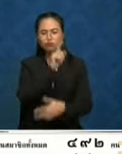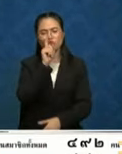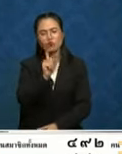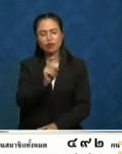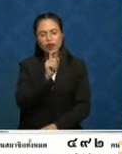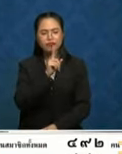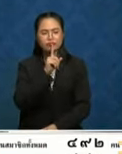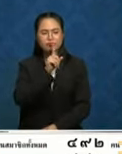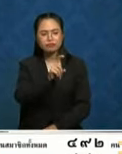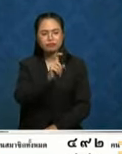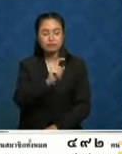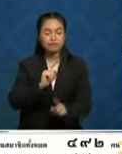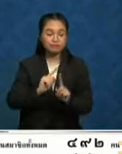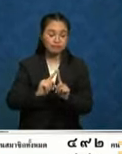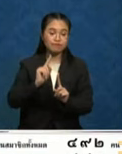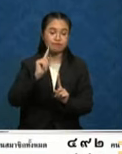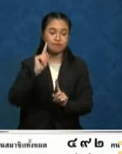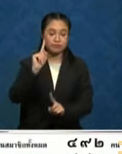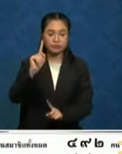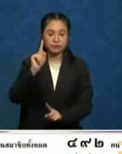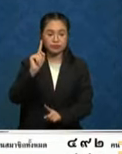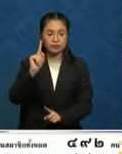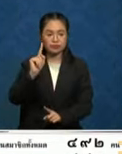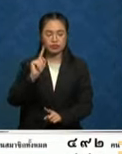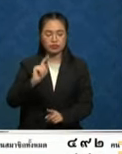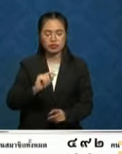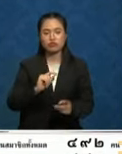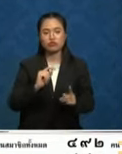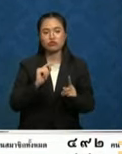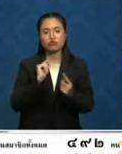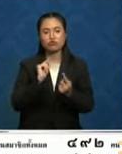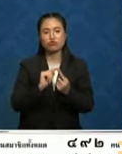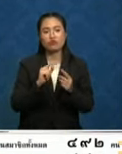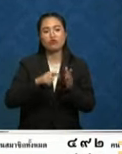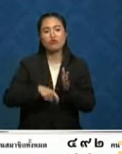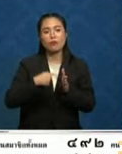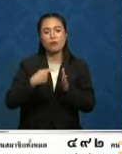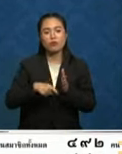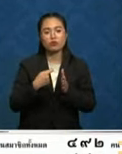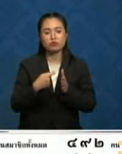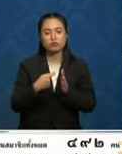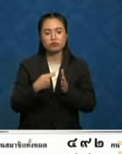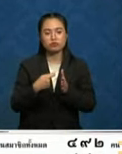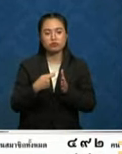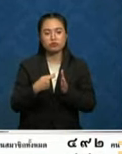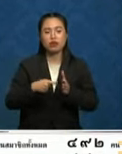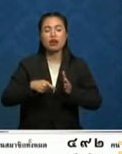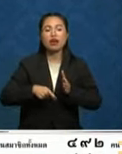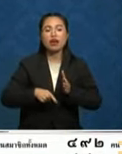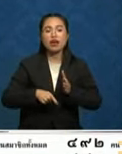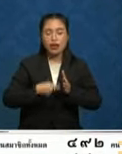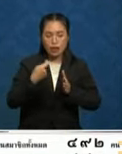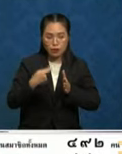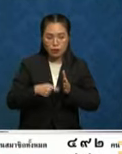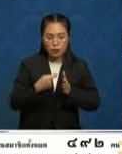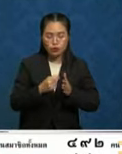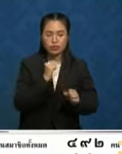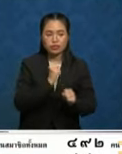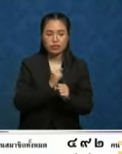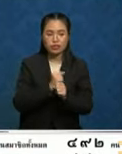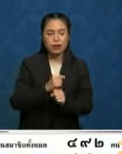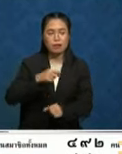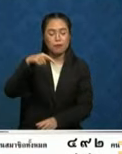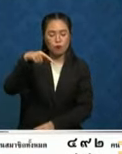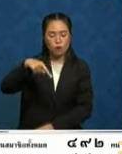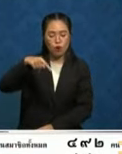ก็คือเหตุประเด็นแรกนะครับก็คือเรื่องของเหตุผลครับเหตุผลของการเอ่อตราร่างบัญญัติเครับมีเขียนไว้้